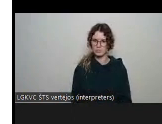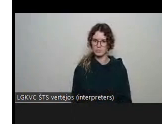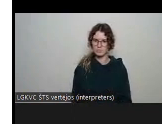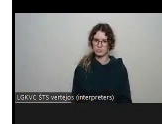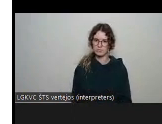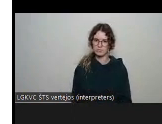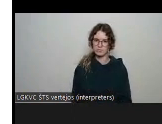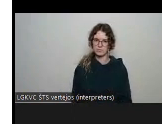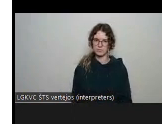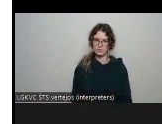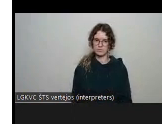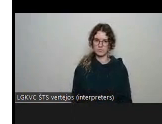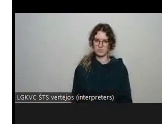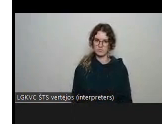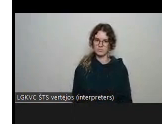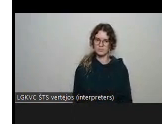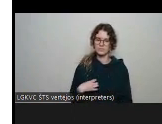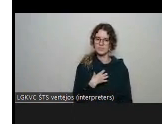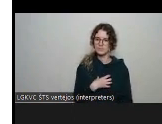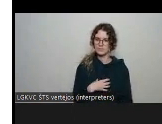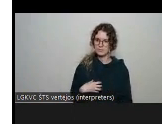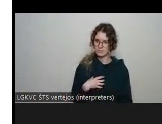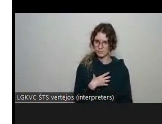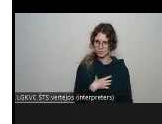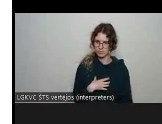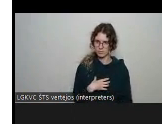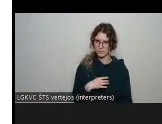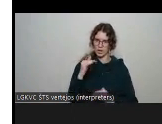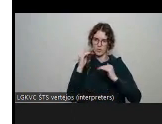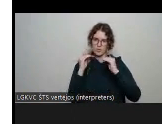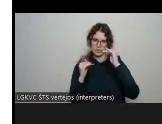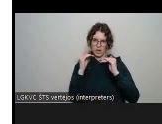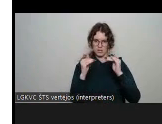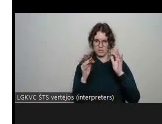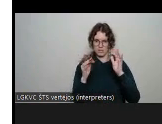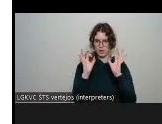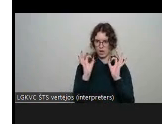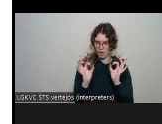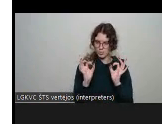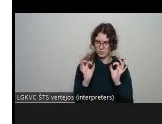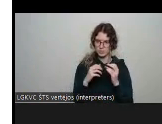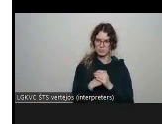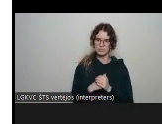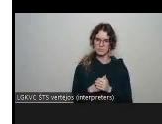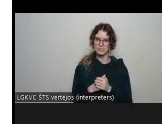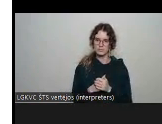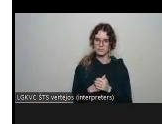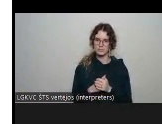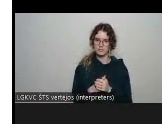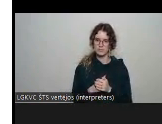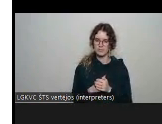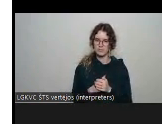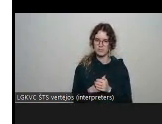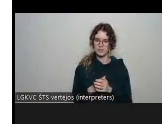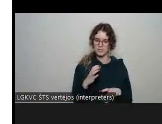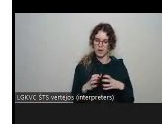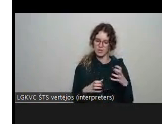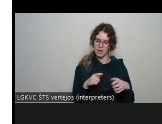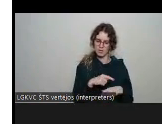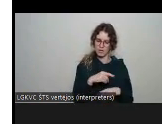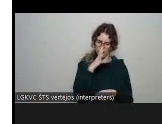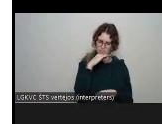mokymo bei mokymosi. Svarbiausia garantuoti pusiausvyrą, užtikrinanti, kad būtų apimtas pasaulėjota, kur